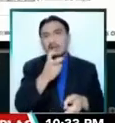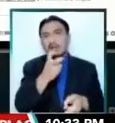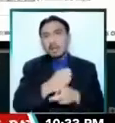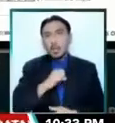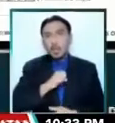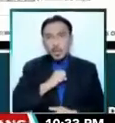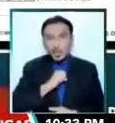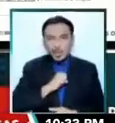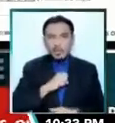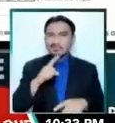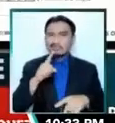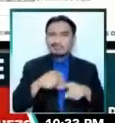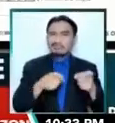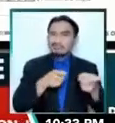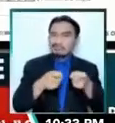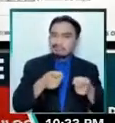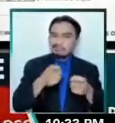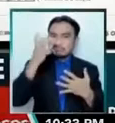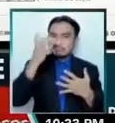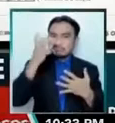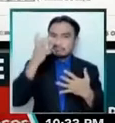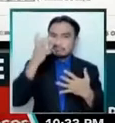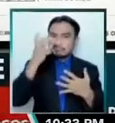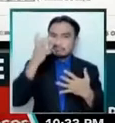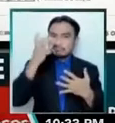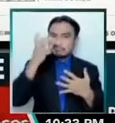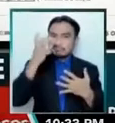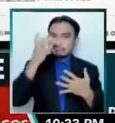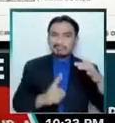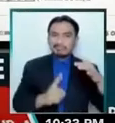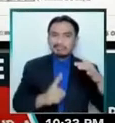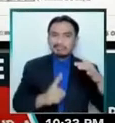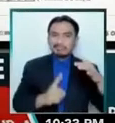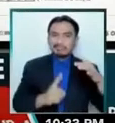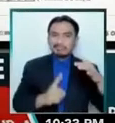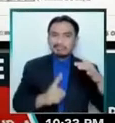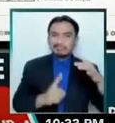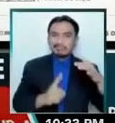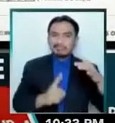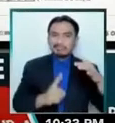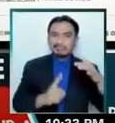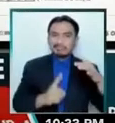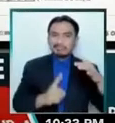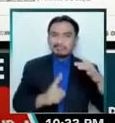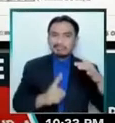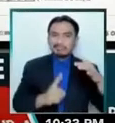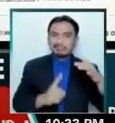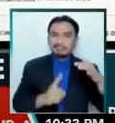No, mas mataas ang pagkakataon na makahawa ang... Guys, makinig kayo guys kasi sa DOH to guys.